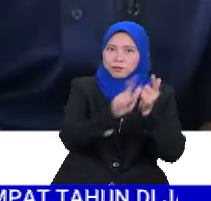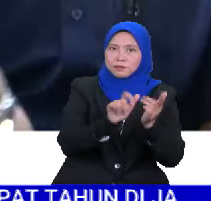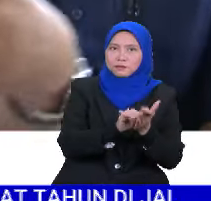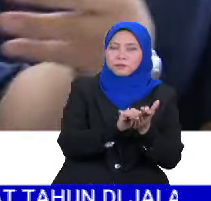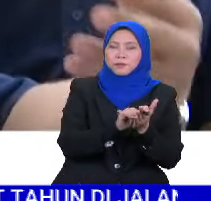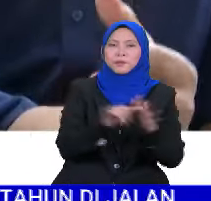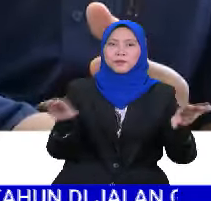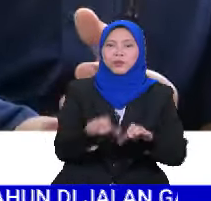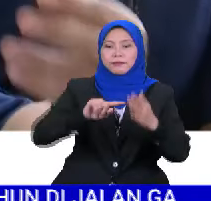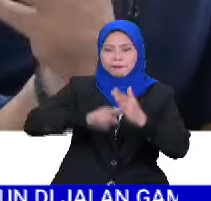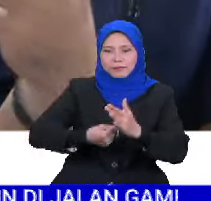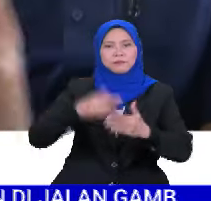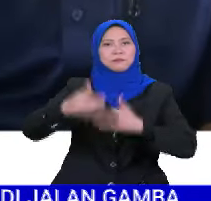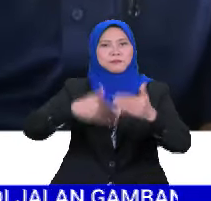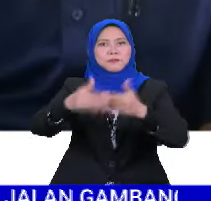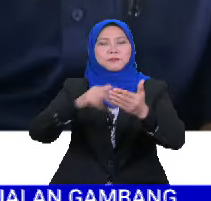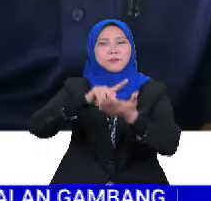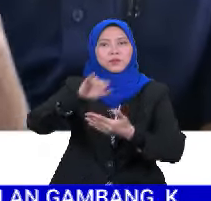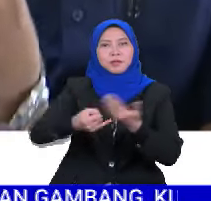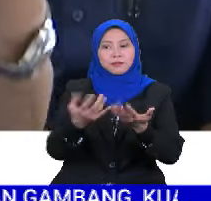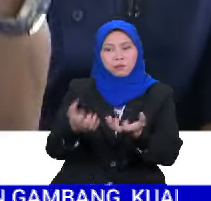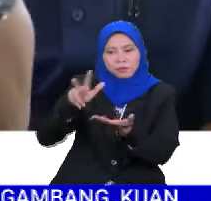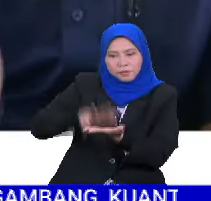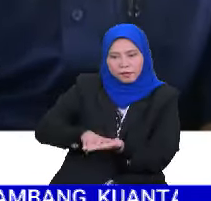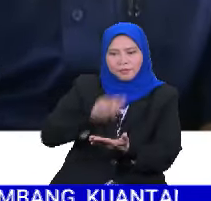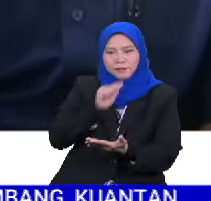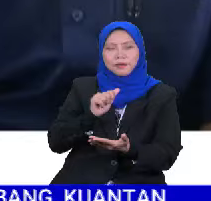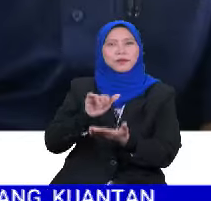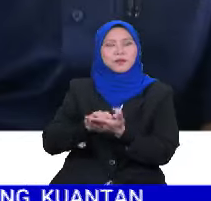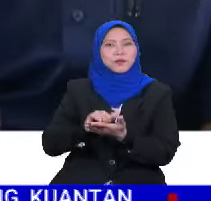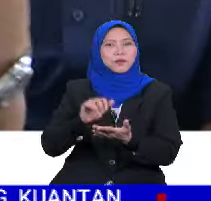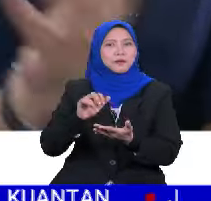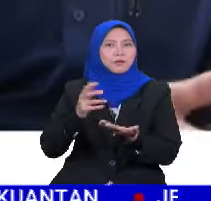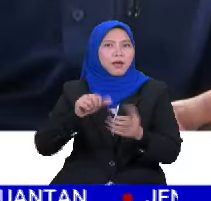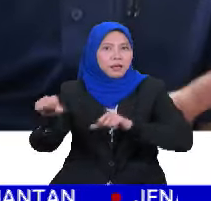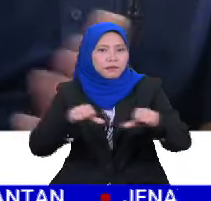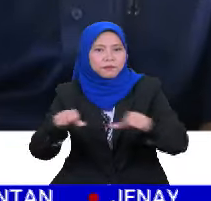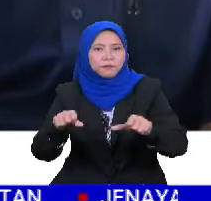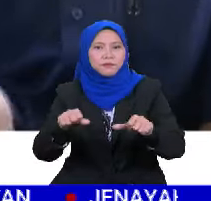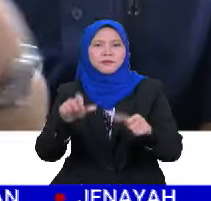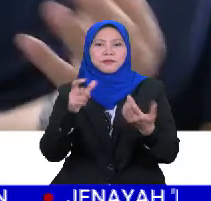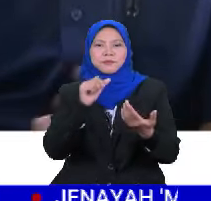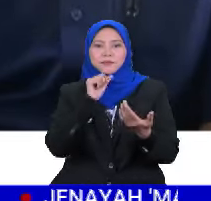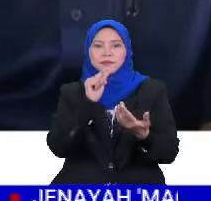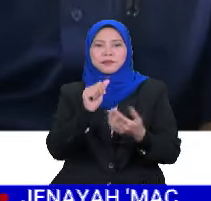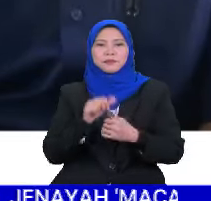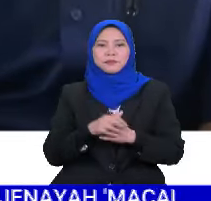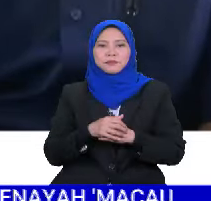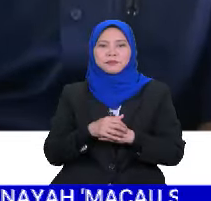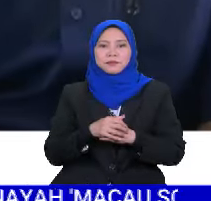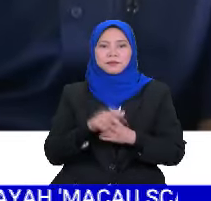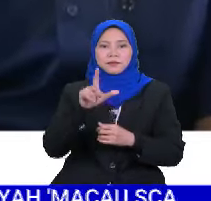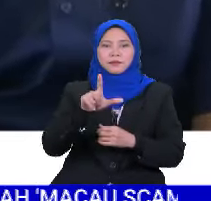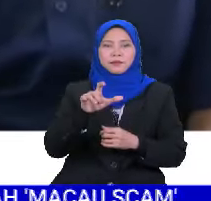untuk bak pilot project sama ada anak mengesahkan itu radio etis atau buka deduktif Jika ia bukan itu itu